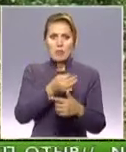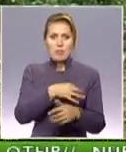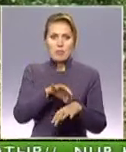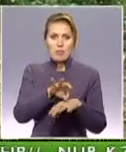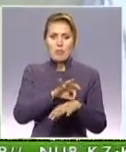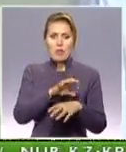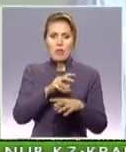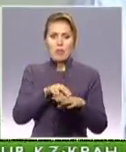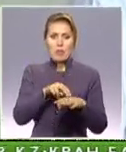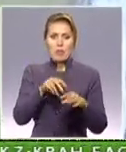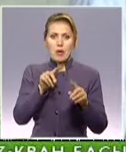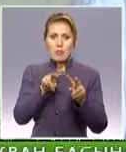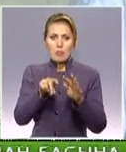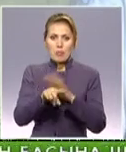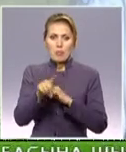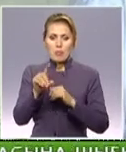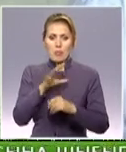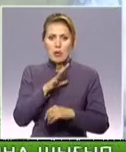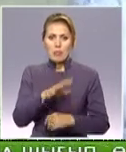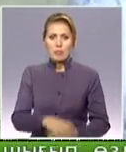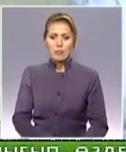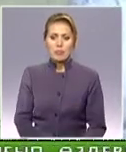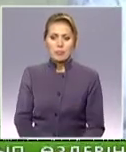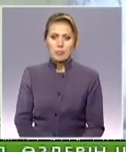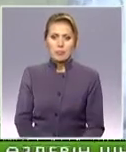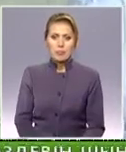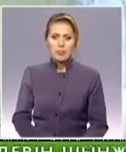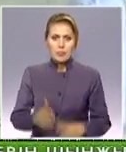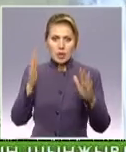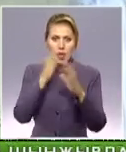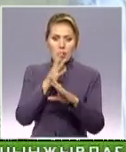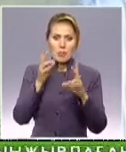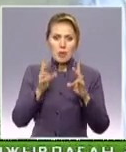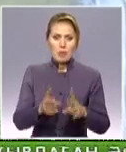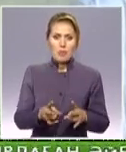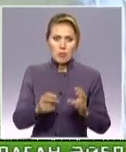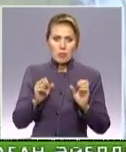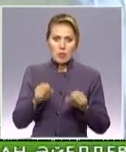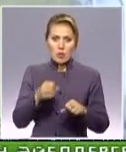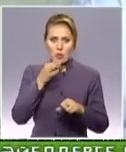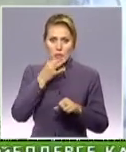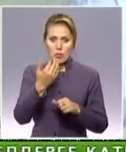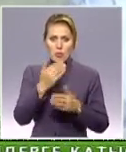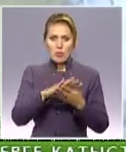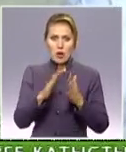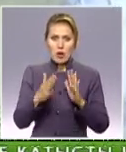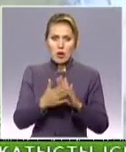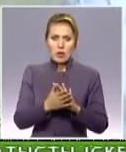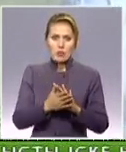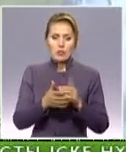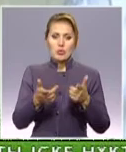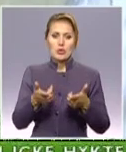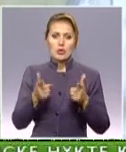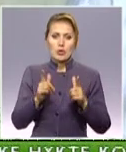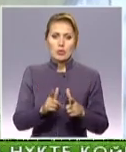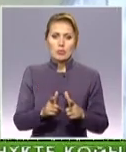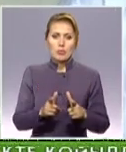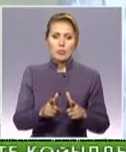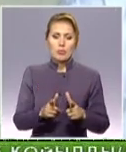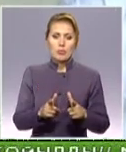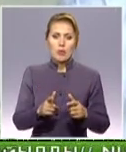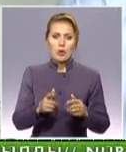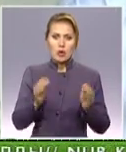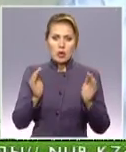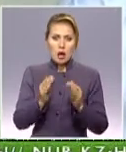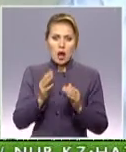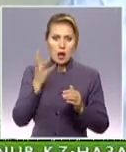қолға алды. Бұл енді экологиялық апатқа жатқызуға болады бұл жағдайды. Өйткені кіші